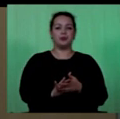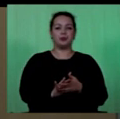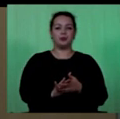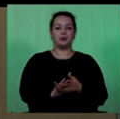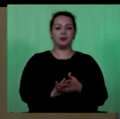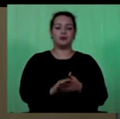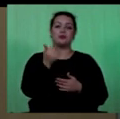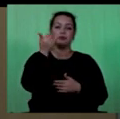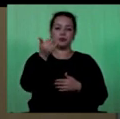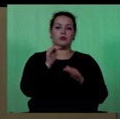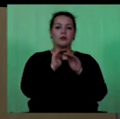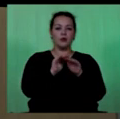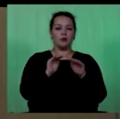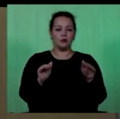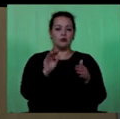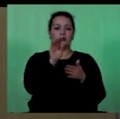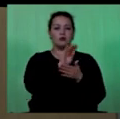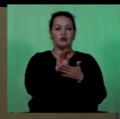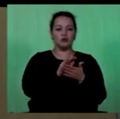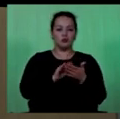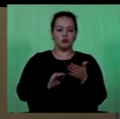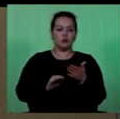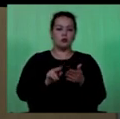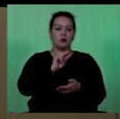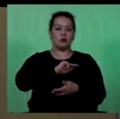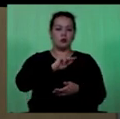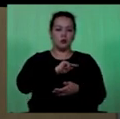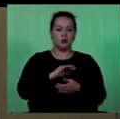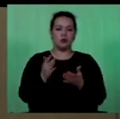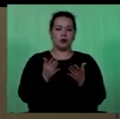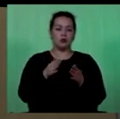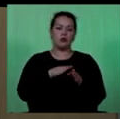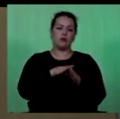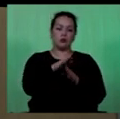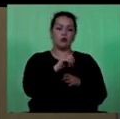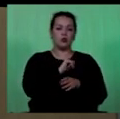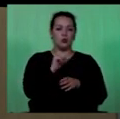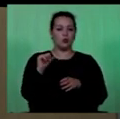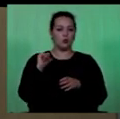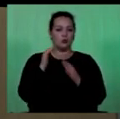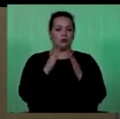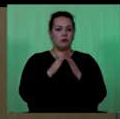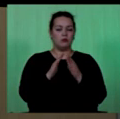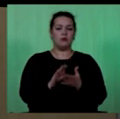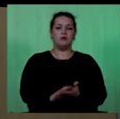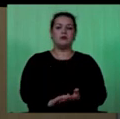А сейчас, ребятки, запишите работу, которую вы выполните самостоятельно дома.